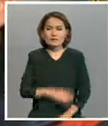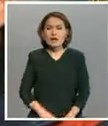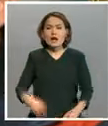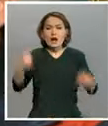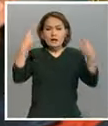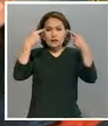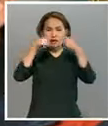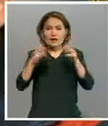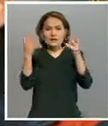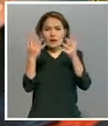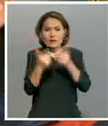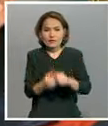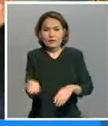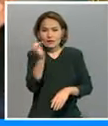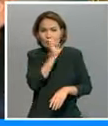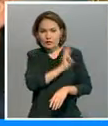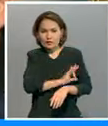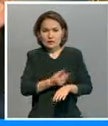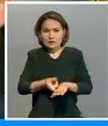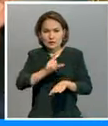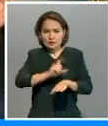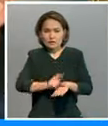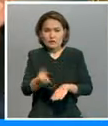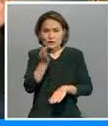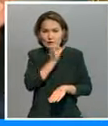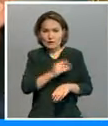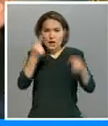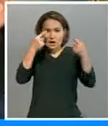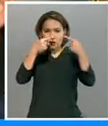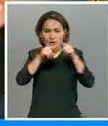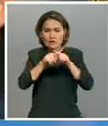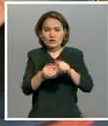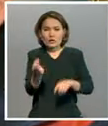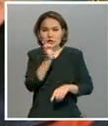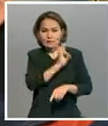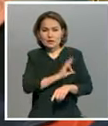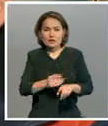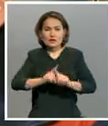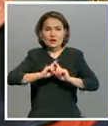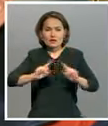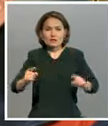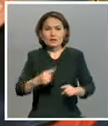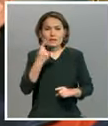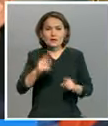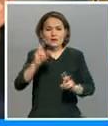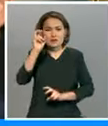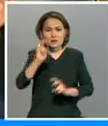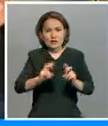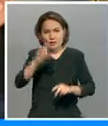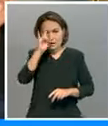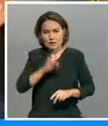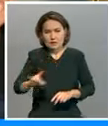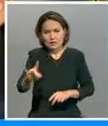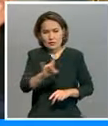үрдістер Қазақстанда қолданылмайтын жерде. Бұл біле білсек, бұл бірегей зауыт. Қазақстанда сол себепті